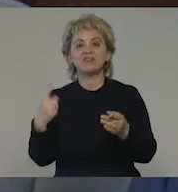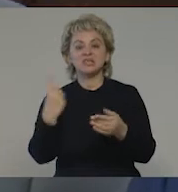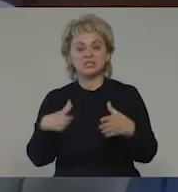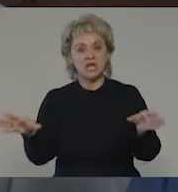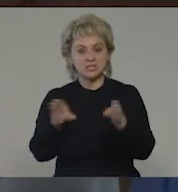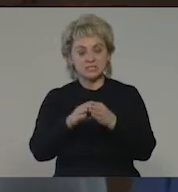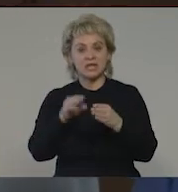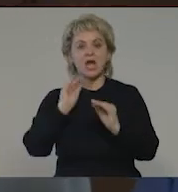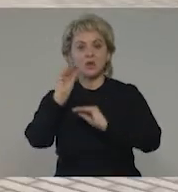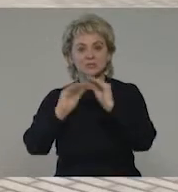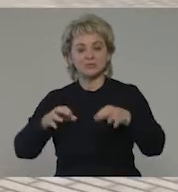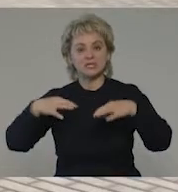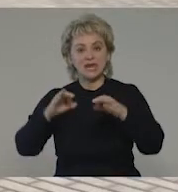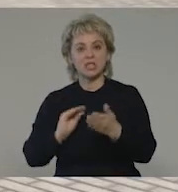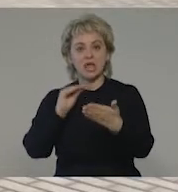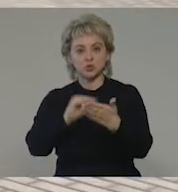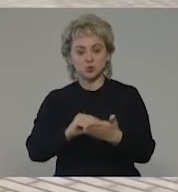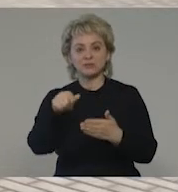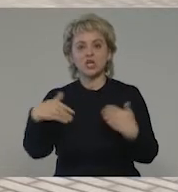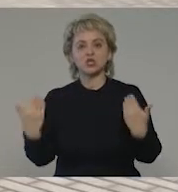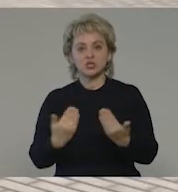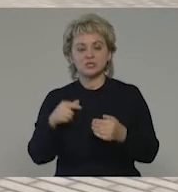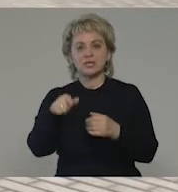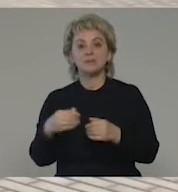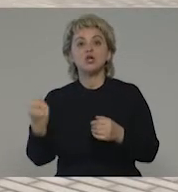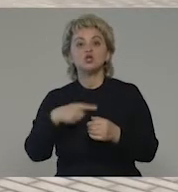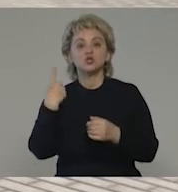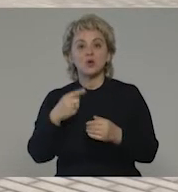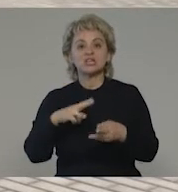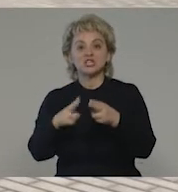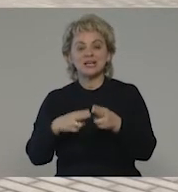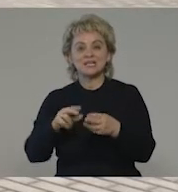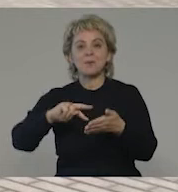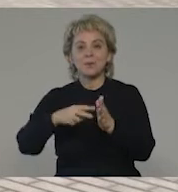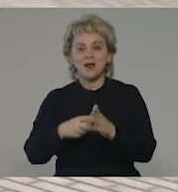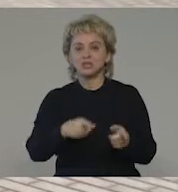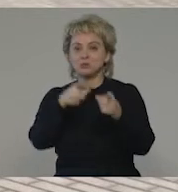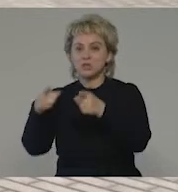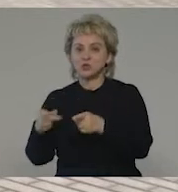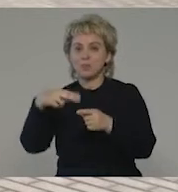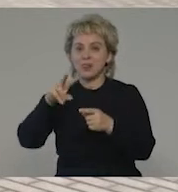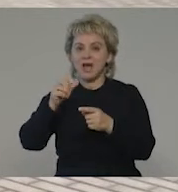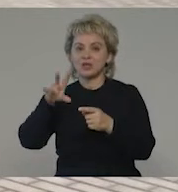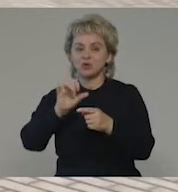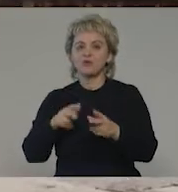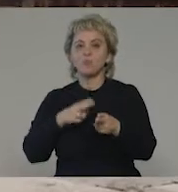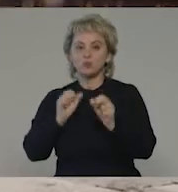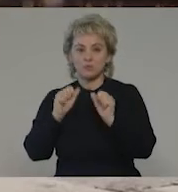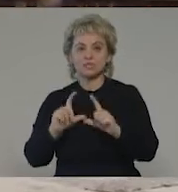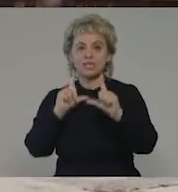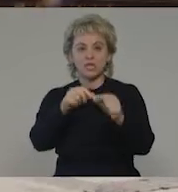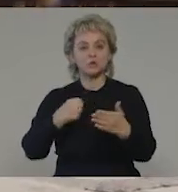целое и обеспечить транспортную доступность жителям. Еще один железнодорожный проект – перевозки вплатов. Поездом можно доехать